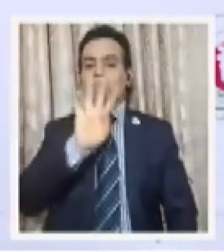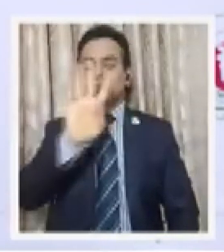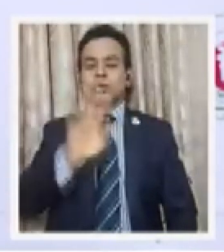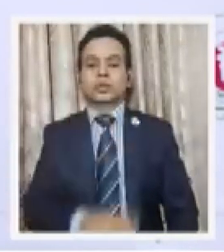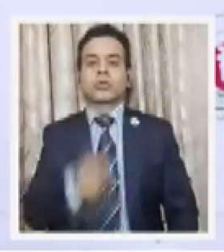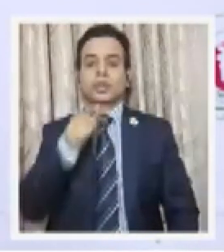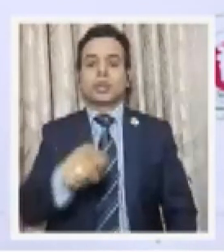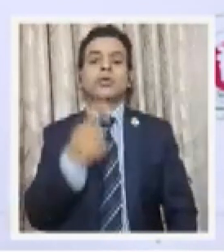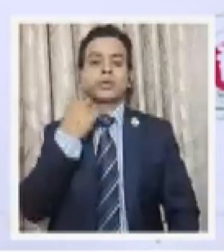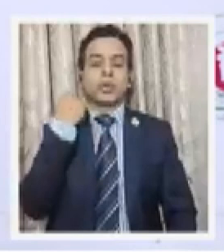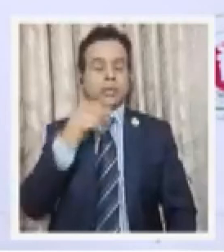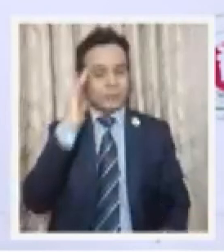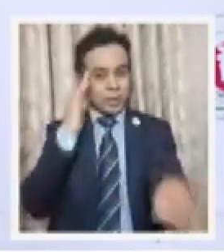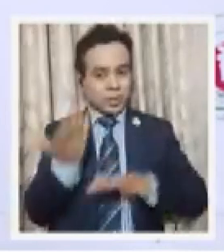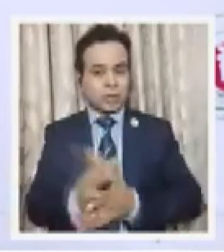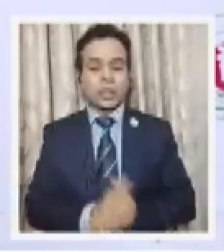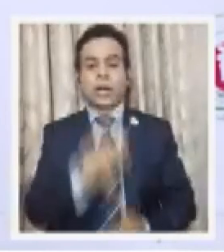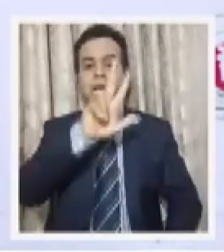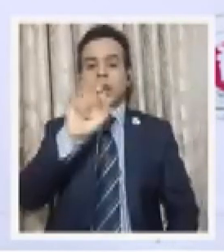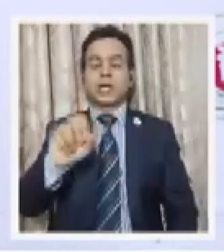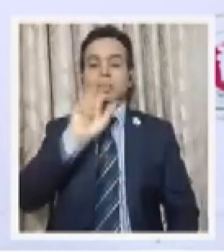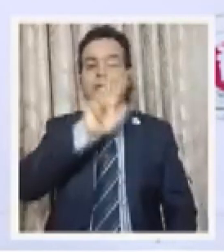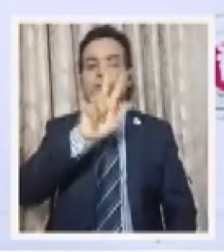284,083 জন এবং এ পর্যন্ত শনাক্ত হয়েছেন